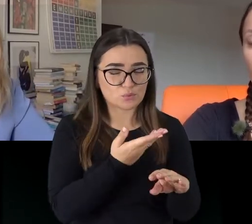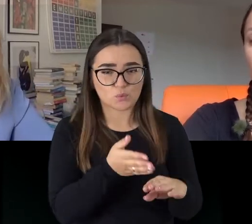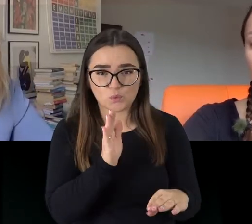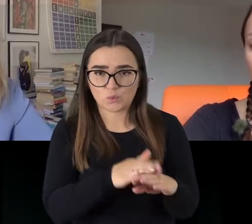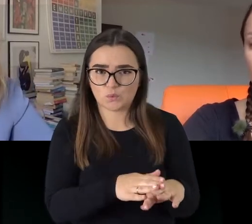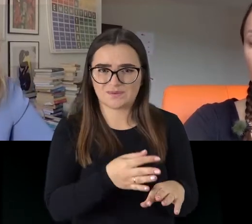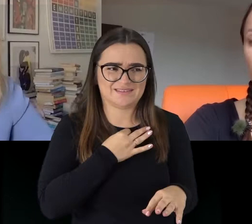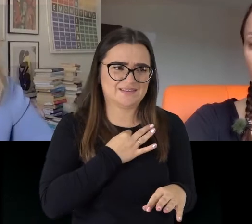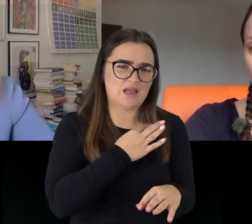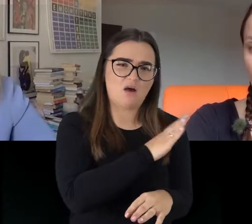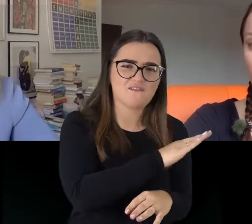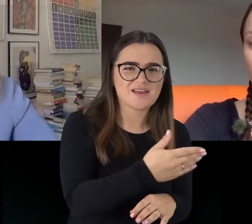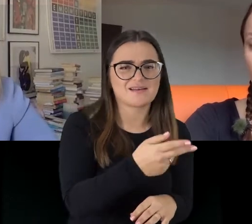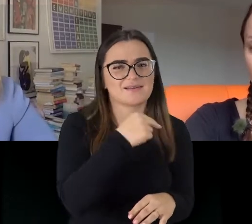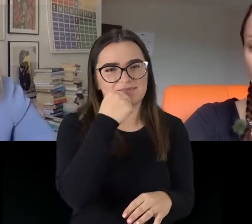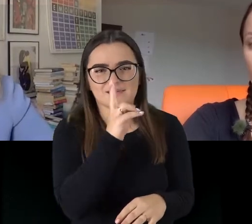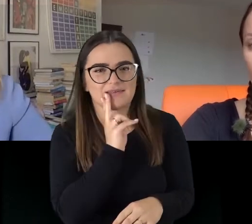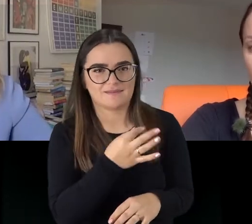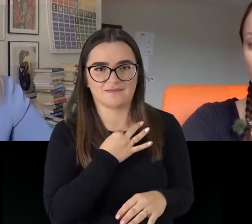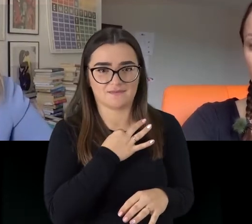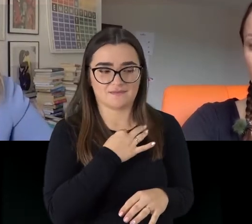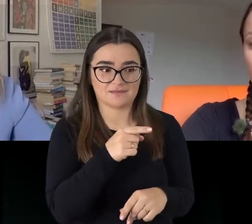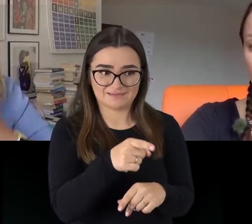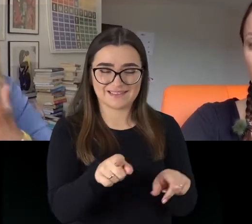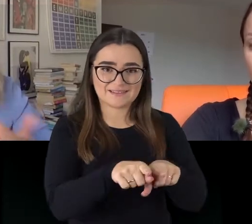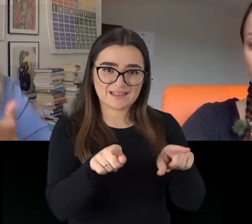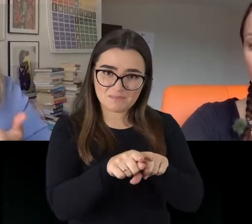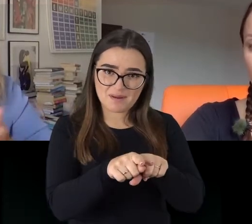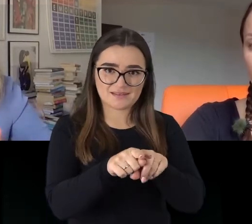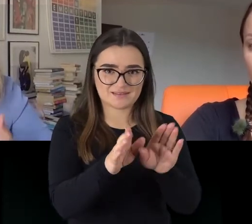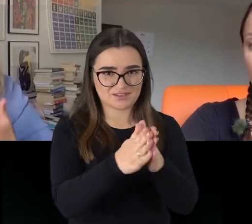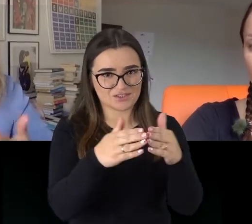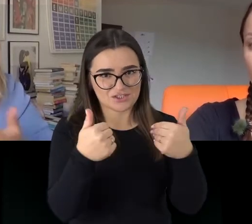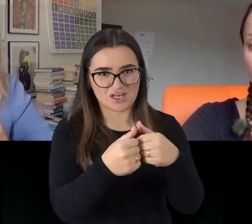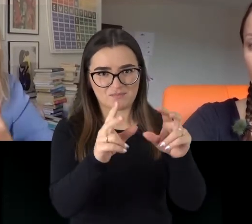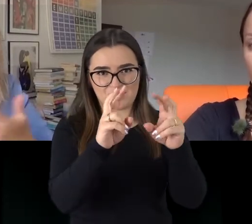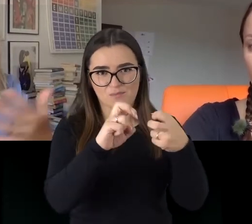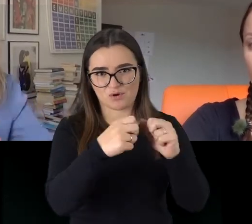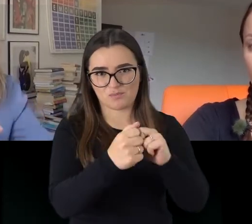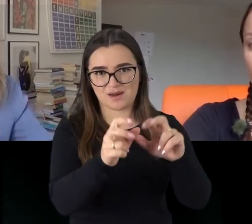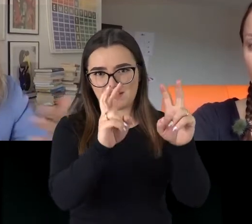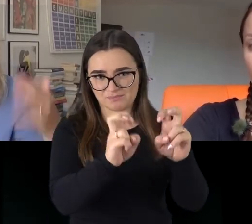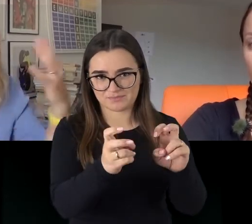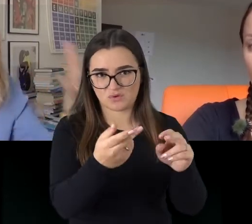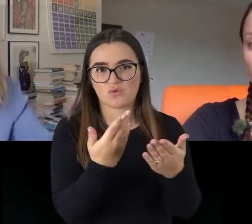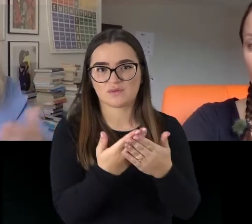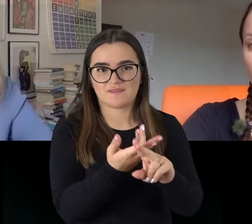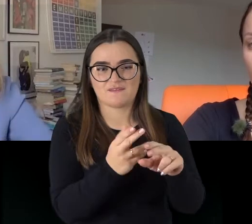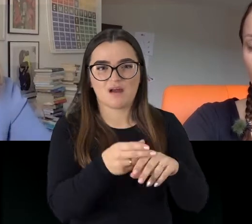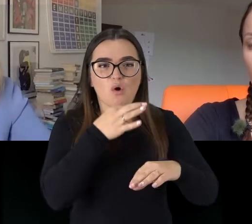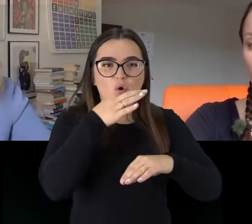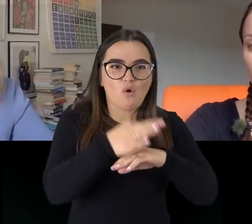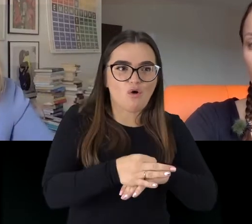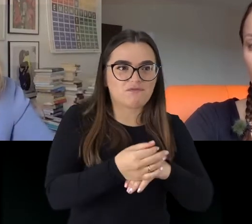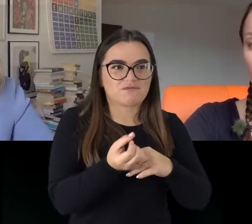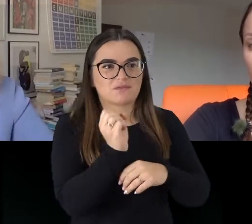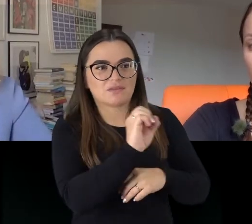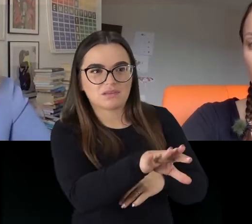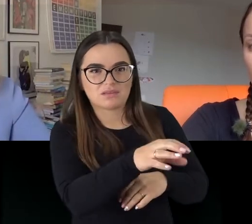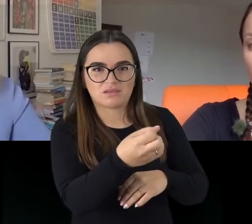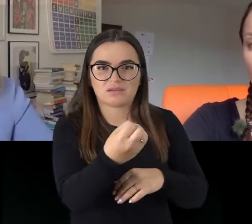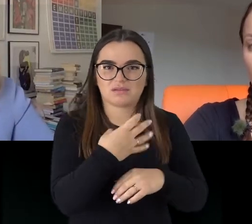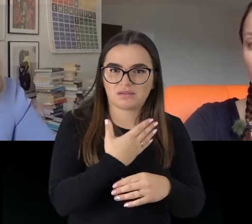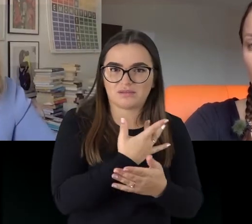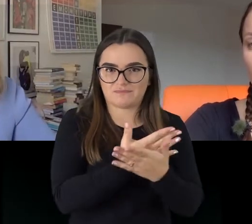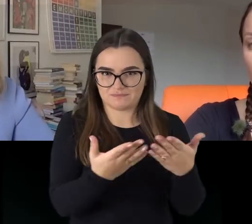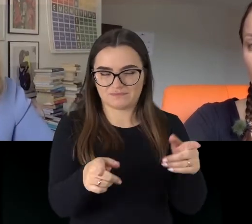Ne? Tai lygiai taip pat bus gan sudėtinga, nes pakrinka ryšiai, pakrinka atsakomybės, dėlionė, santykiai, ne? Ir tai tada jau